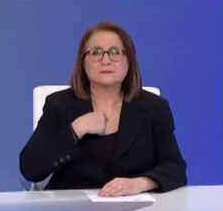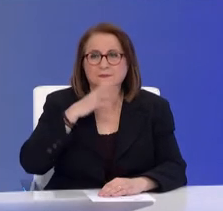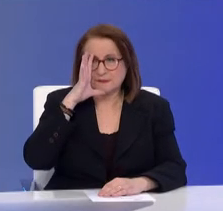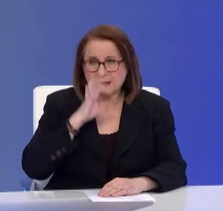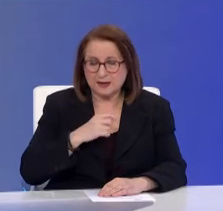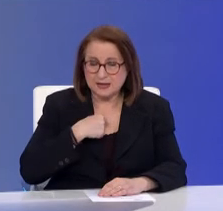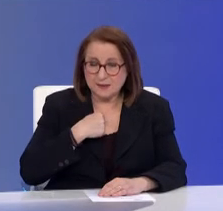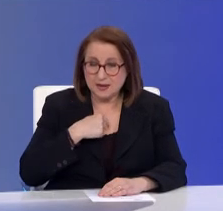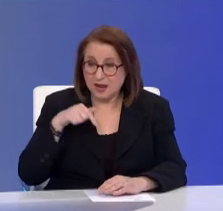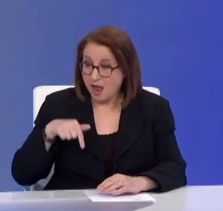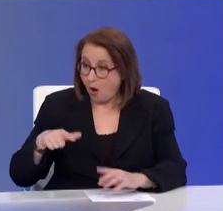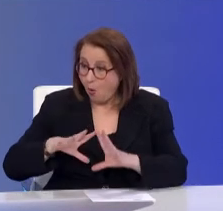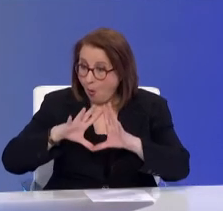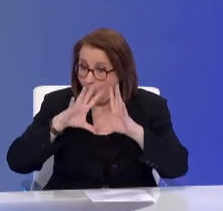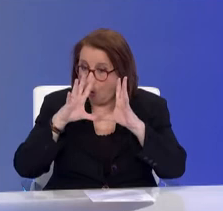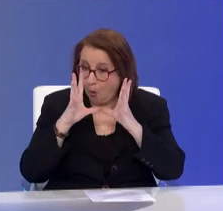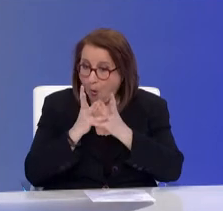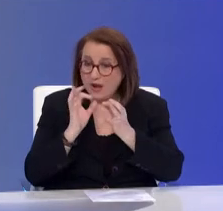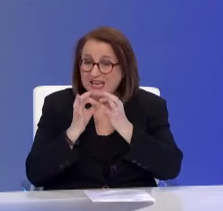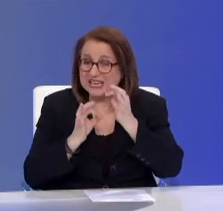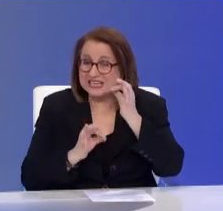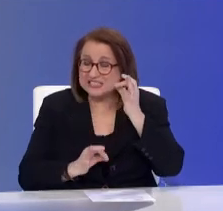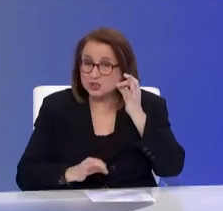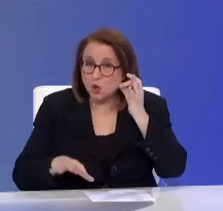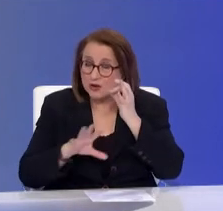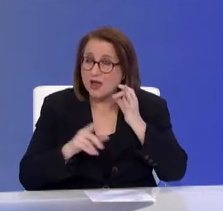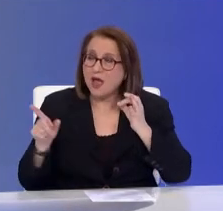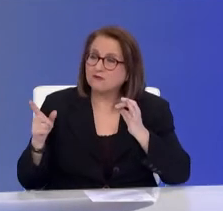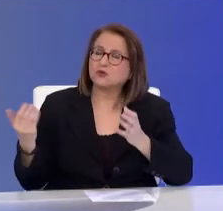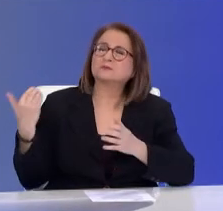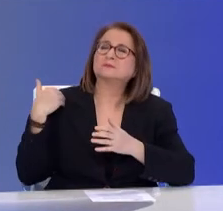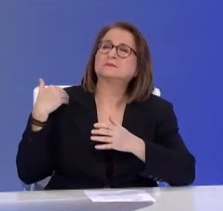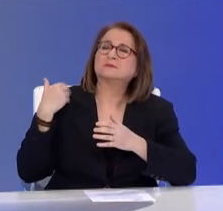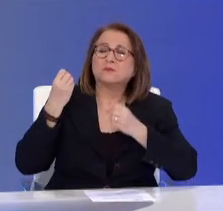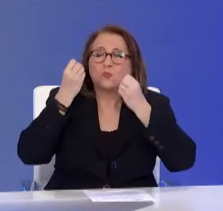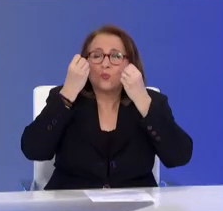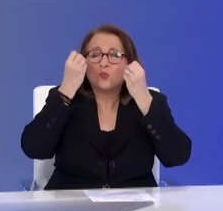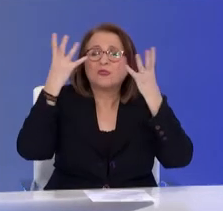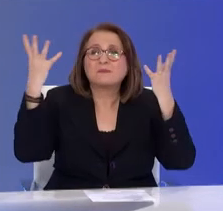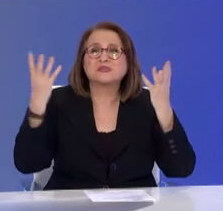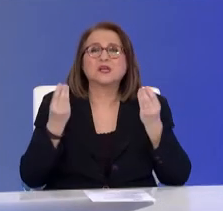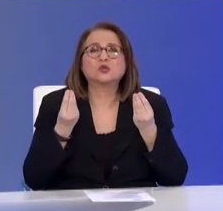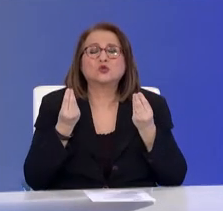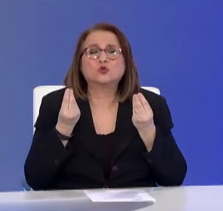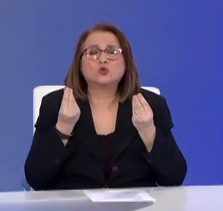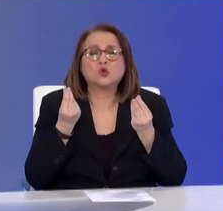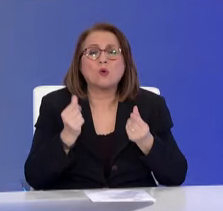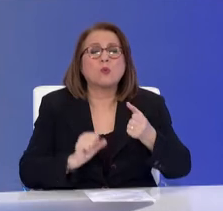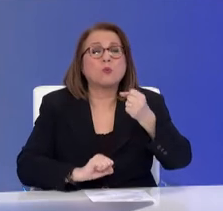κοντά σε αυτούς και μου θύμισε τον τρόπο με τον οποίο στήριξαν την